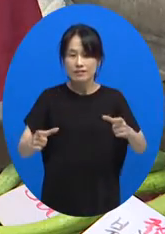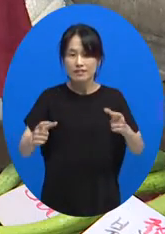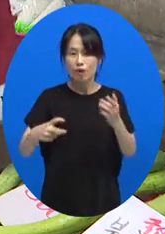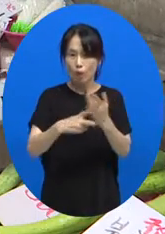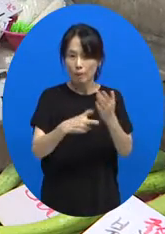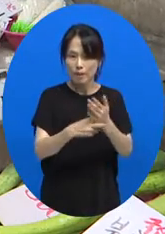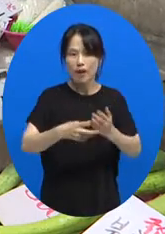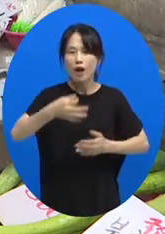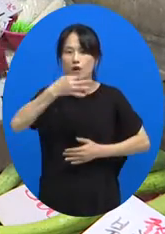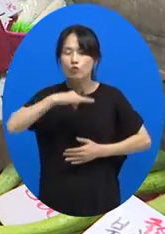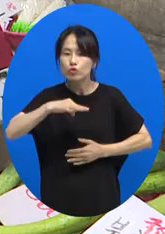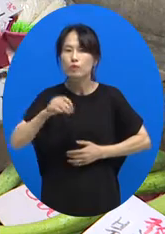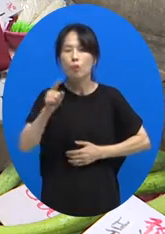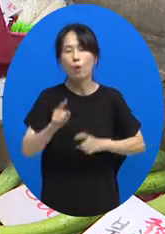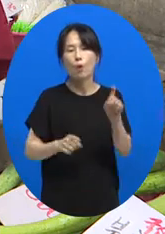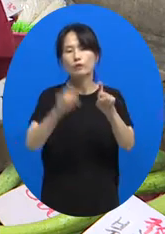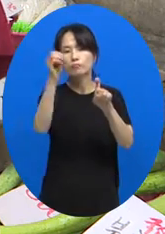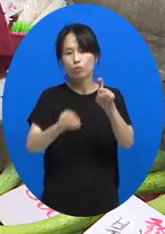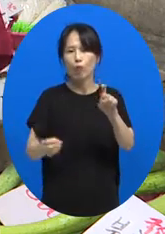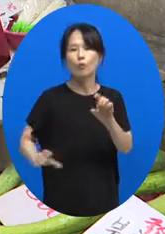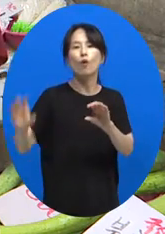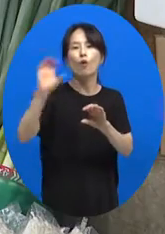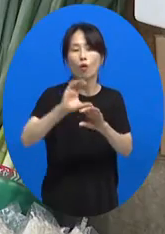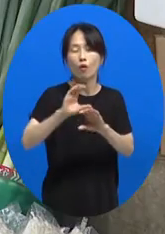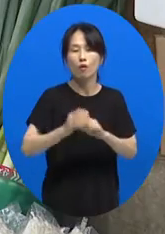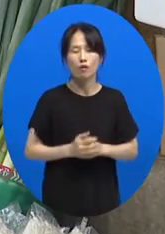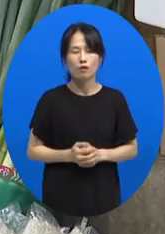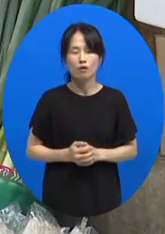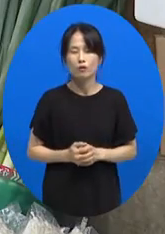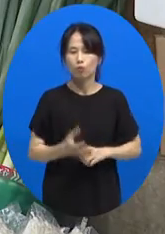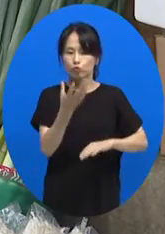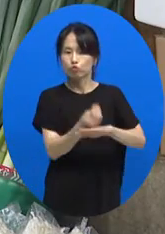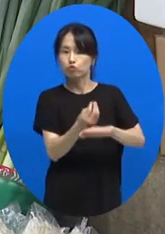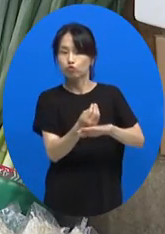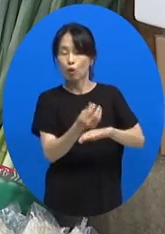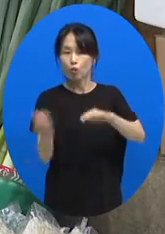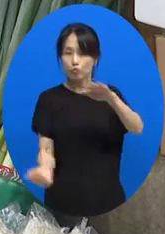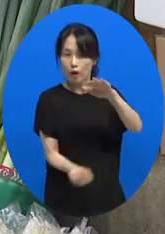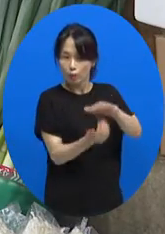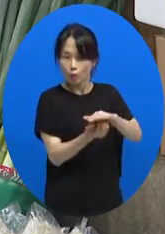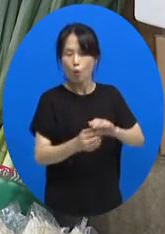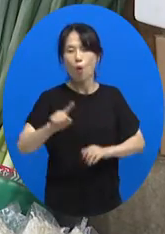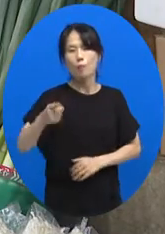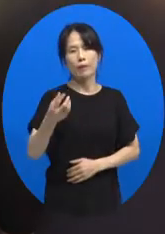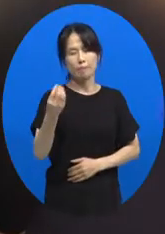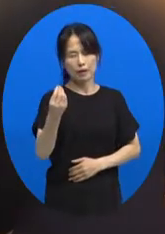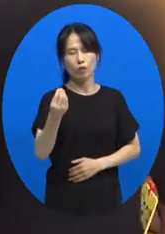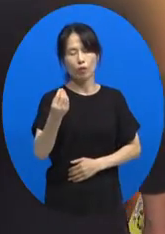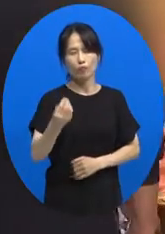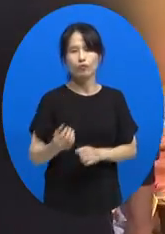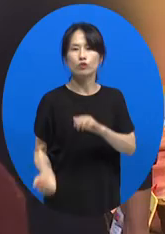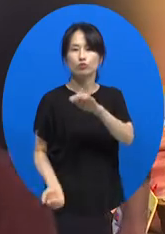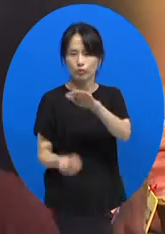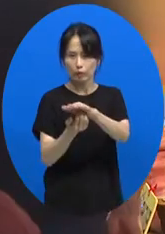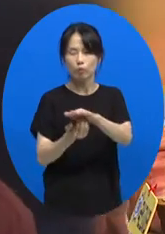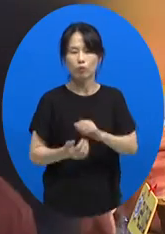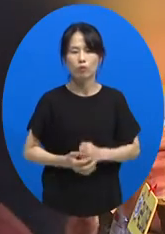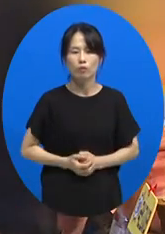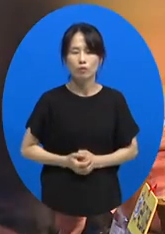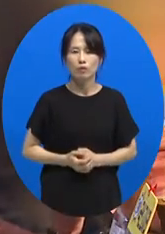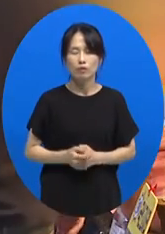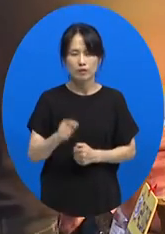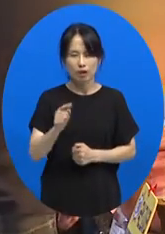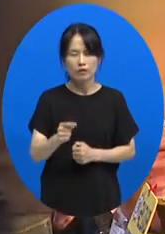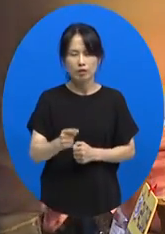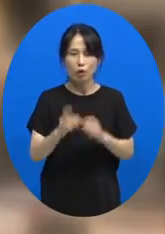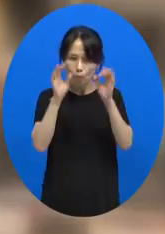경기지역화폐가 인센티브를 10% 지급하고 월 충전 한도액도 최대 100만 원까지 운영하는 곳도 있으니까